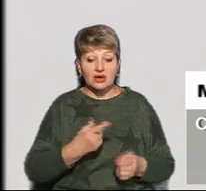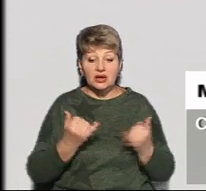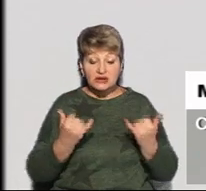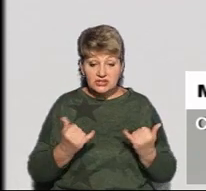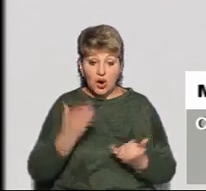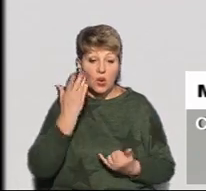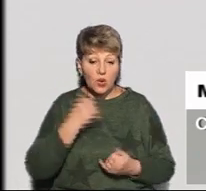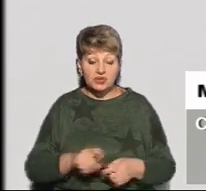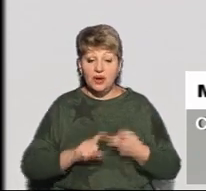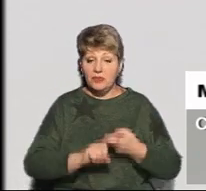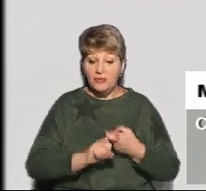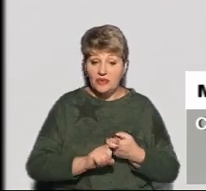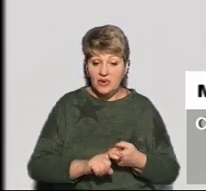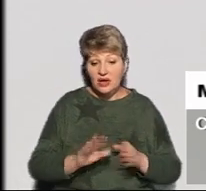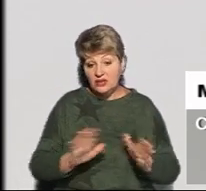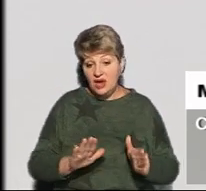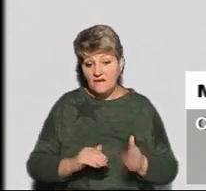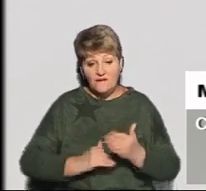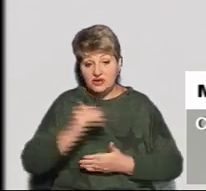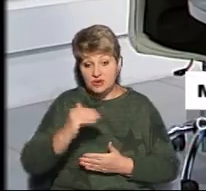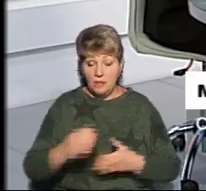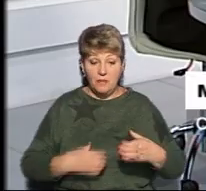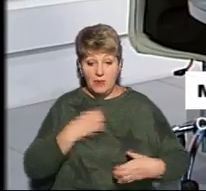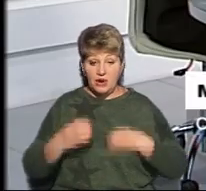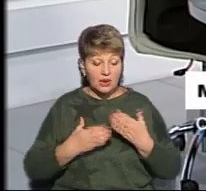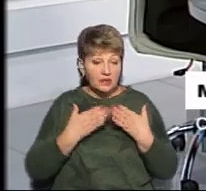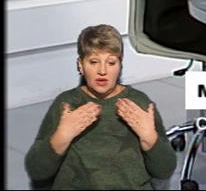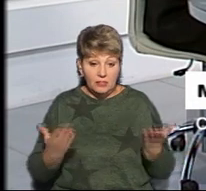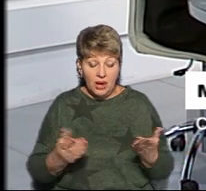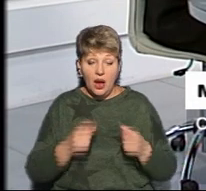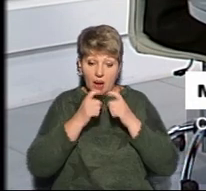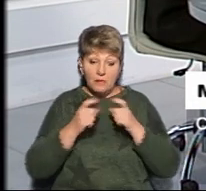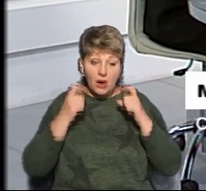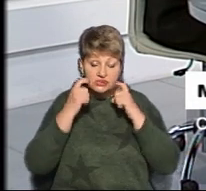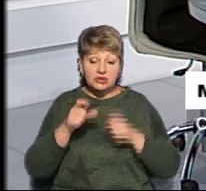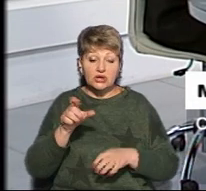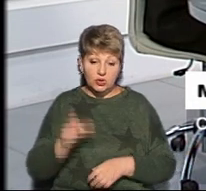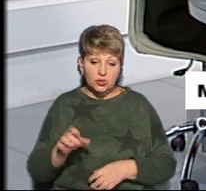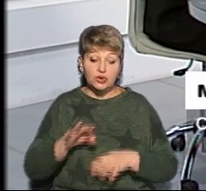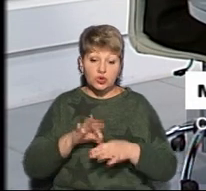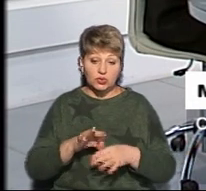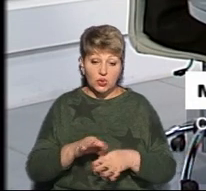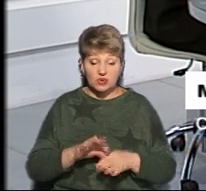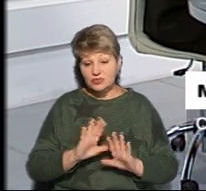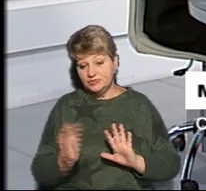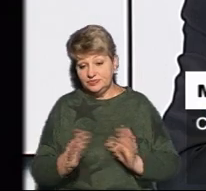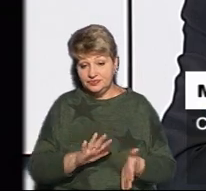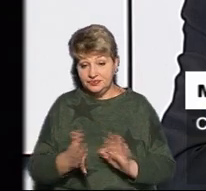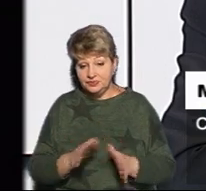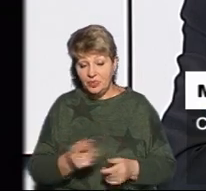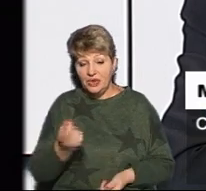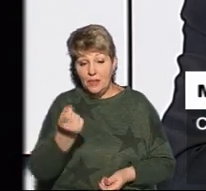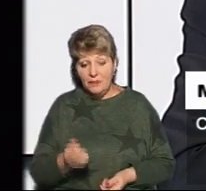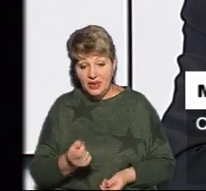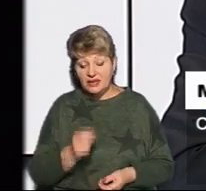Зараз, коли ймовірність зараження є дуже високою, чомусь паніки немає, маски люди носять дуже неохоче,